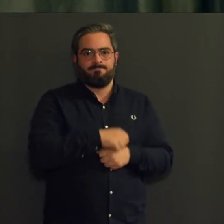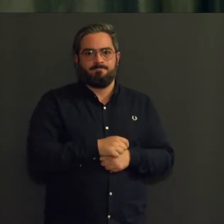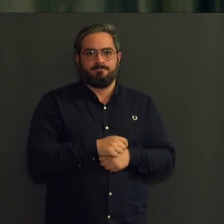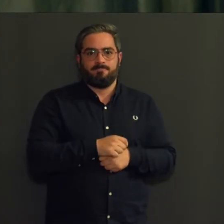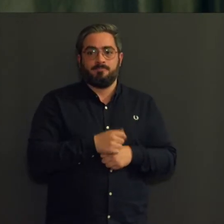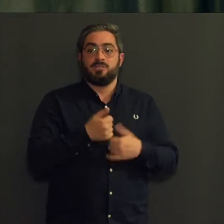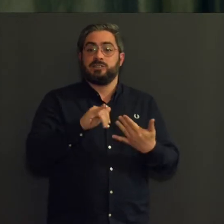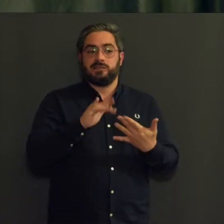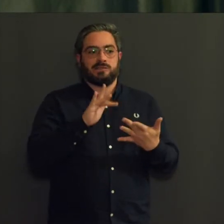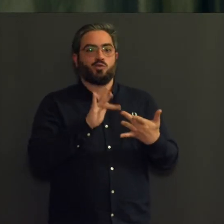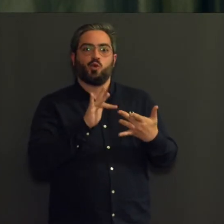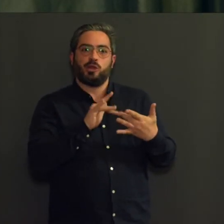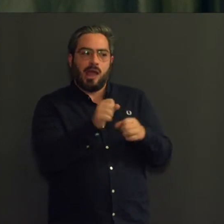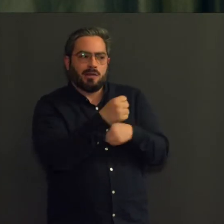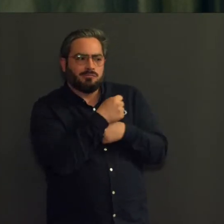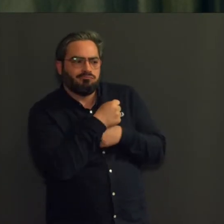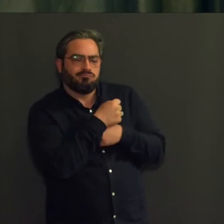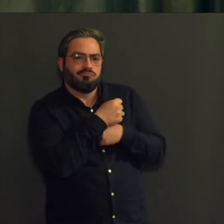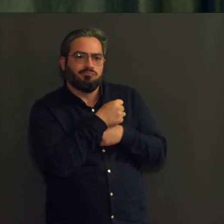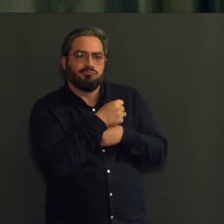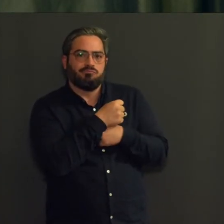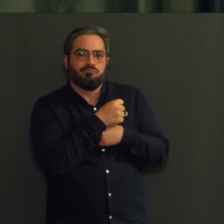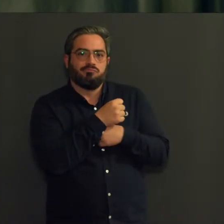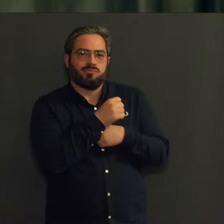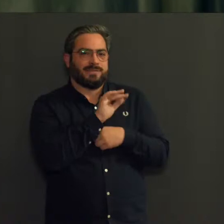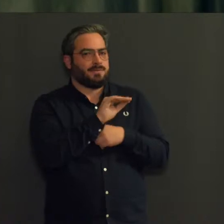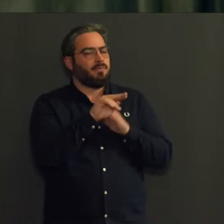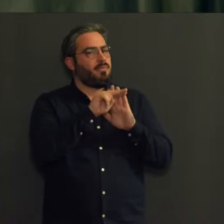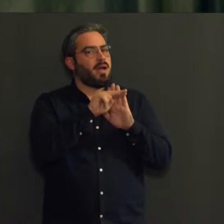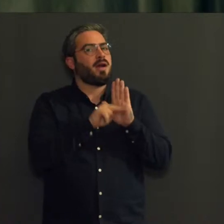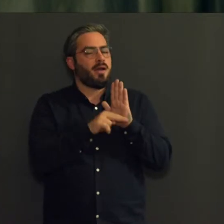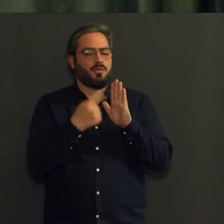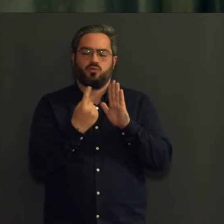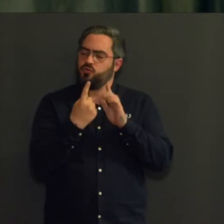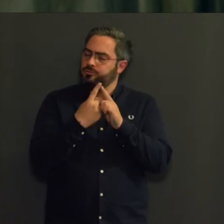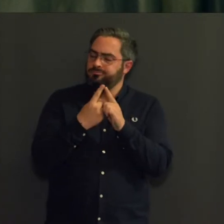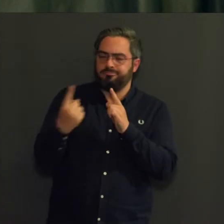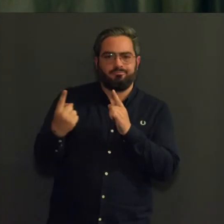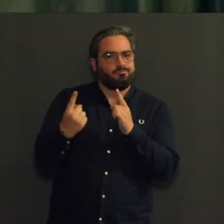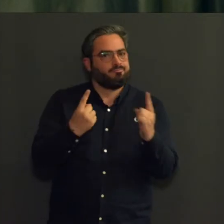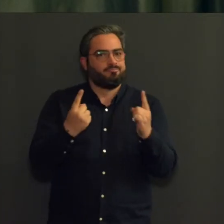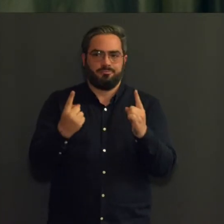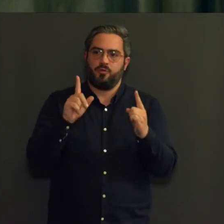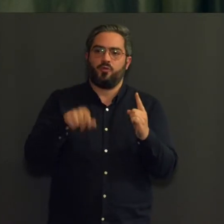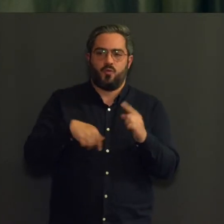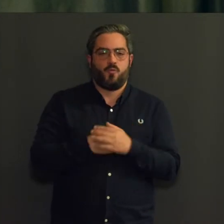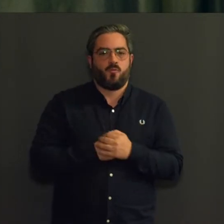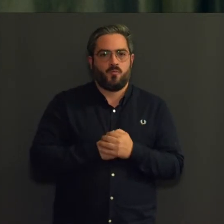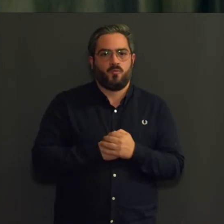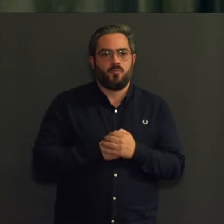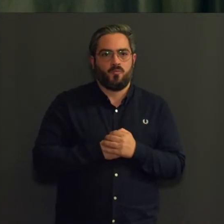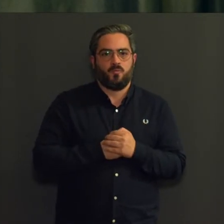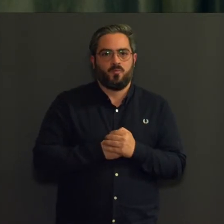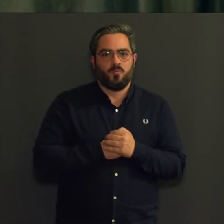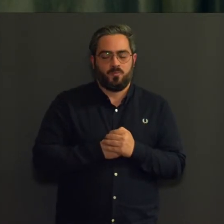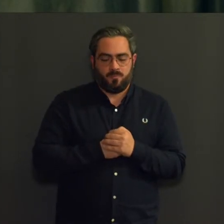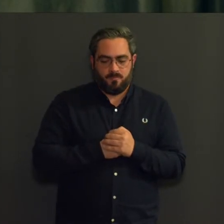contact rapproché, il y a toujours cette règle de la distance à respecter entre nous qui